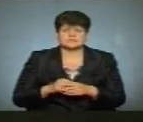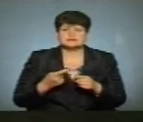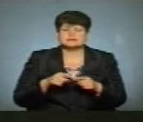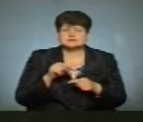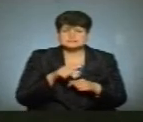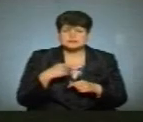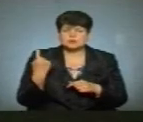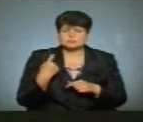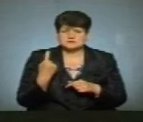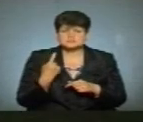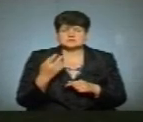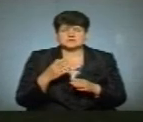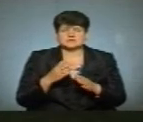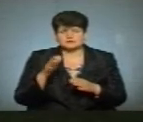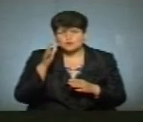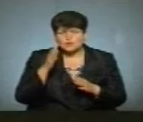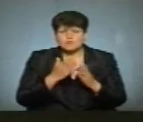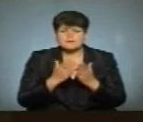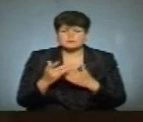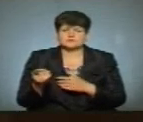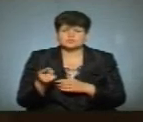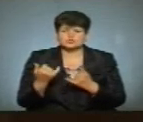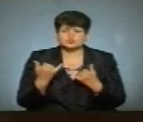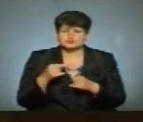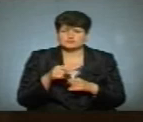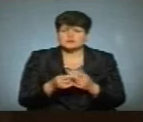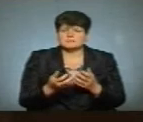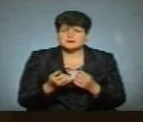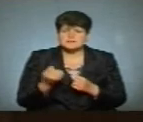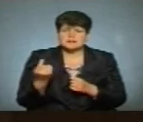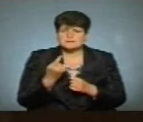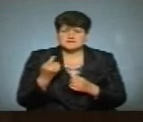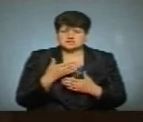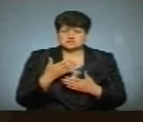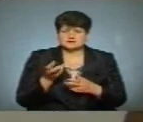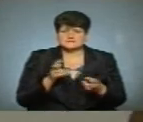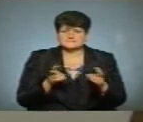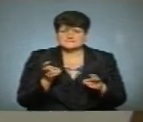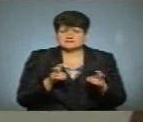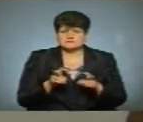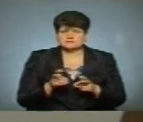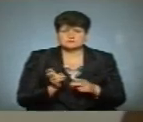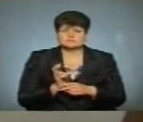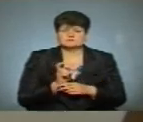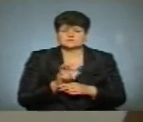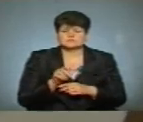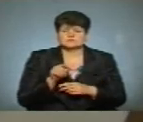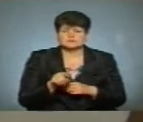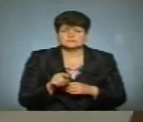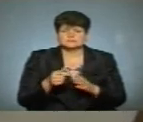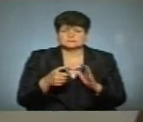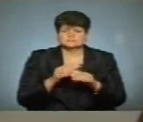обласна універсальна наукова бібліотека у Тернополі. Сьогодні вона прийняла перших відвідувачів. При вході до міського абонемента – засіб